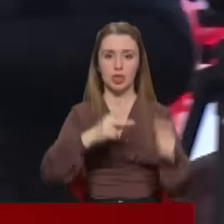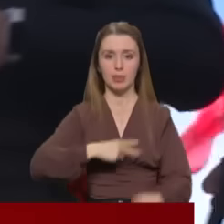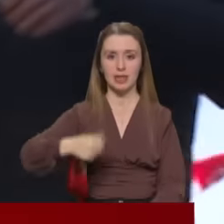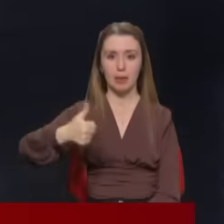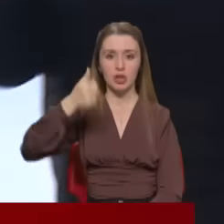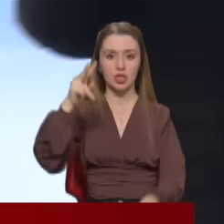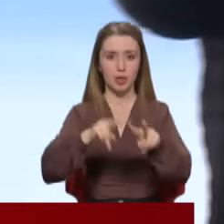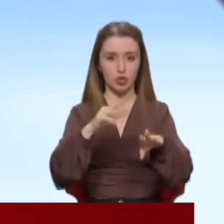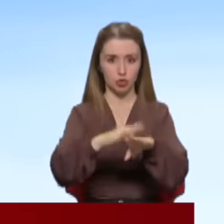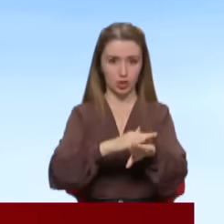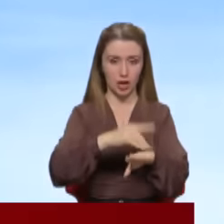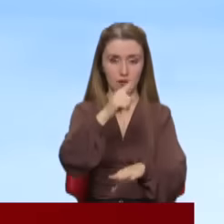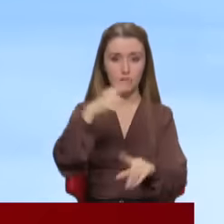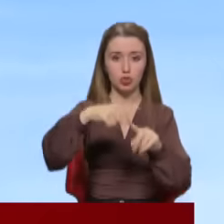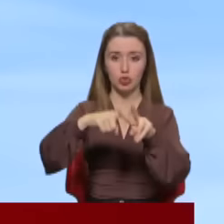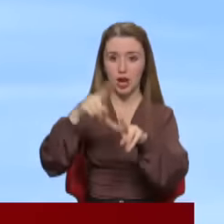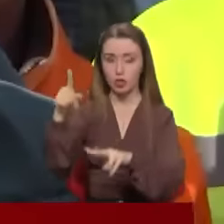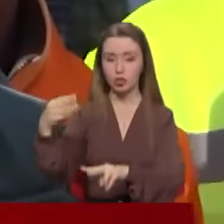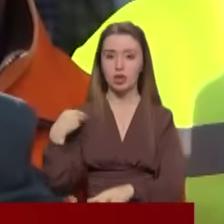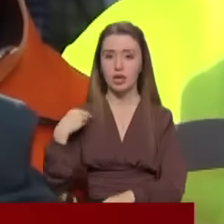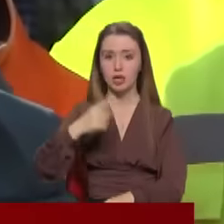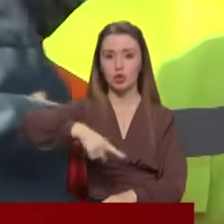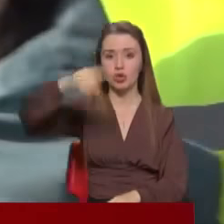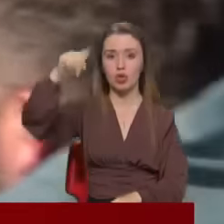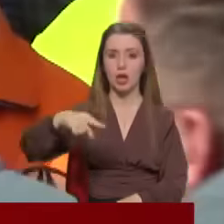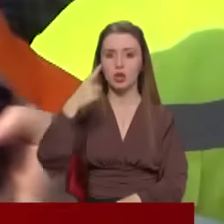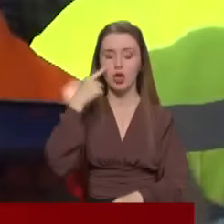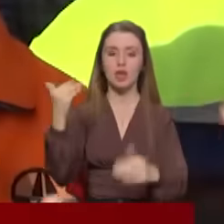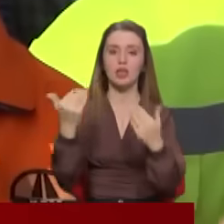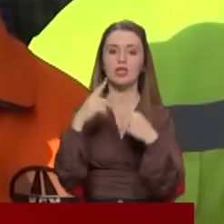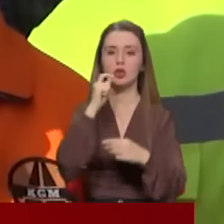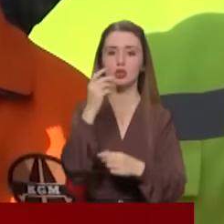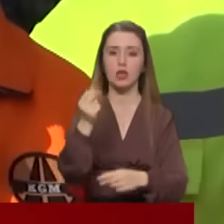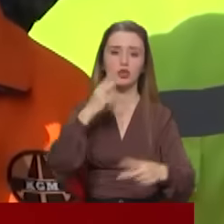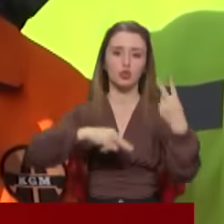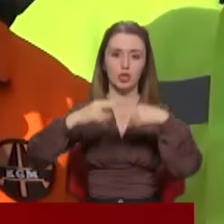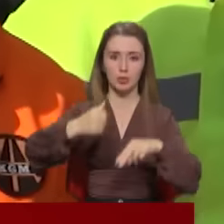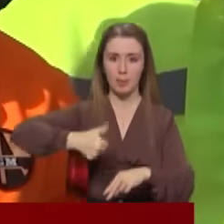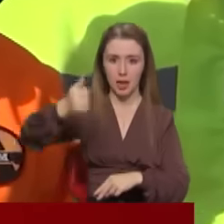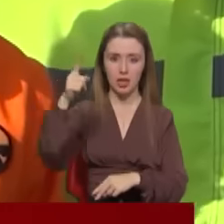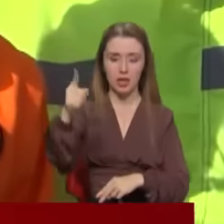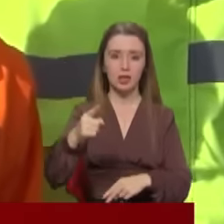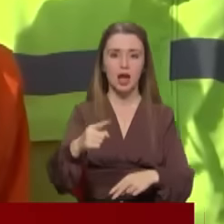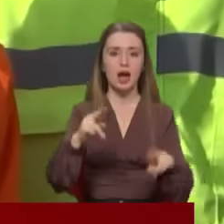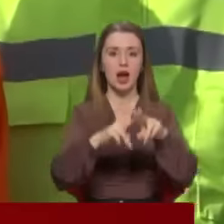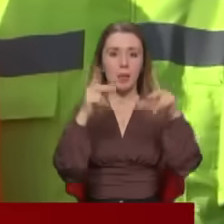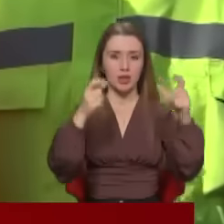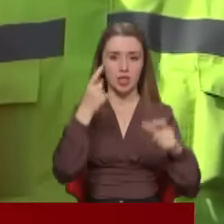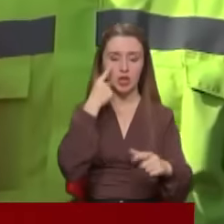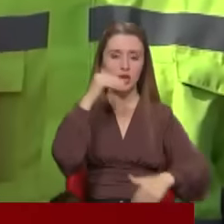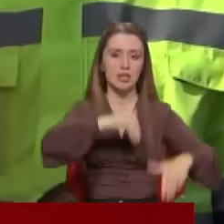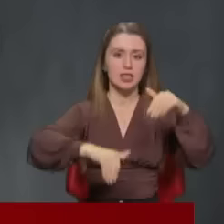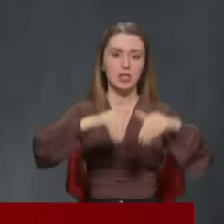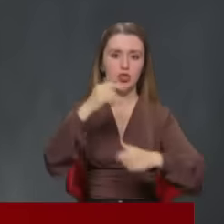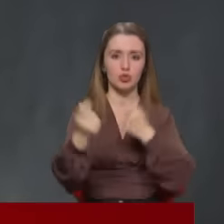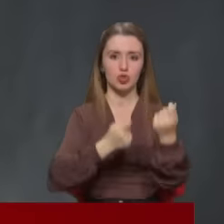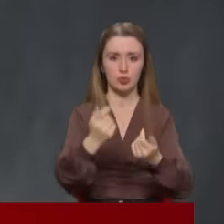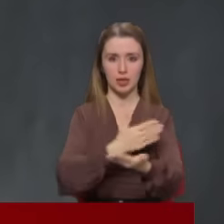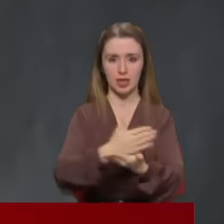Başkanı Mansur Yavaş, Turgut Altınok yeni günde destek sözü aldığı Ulaştırma Bakanı'yla Kahraman Kazan'da seçim